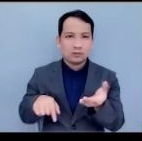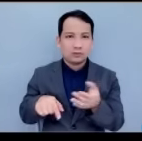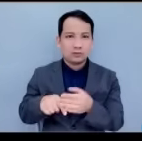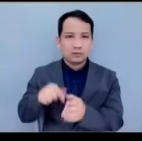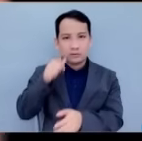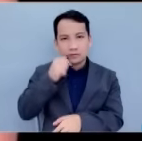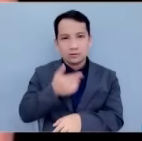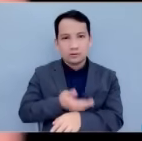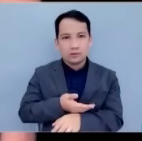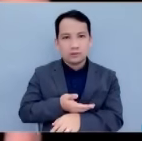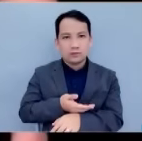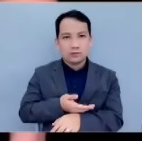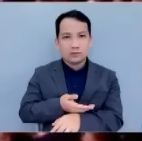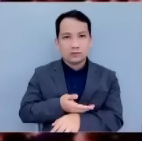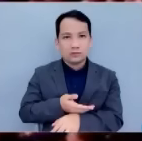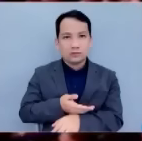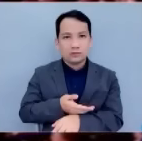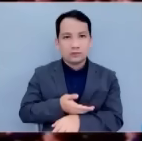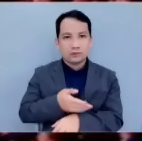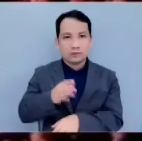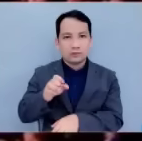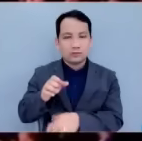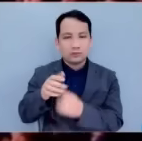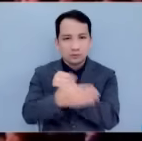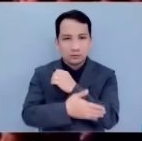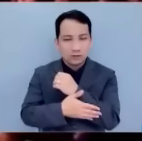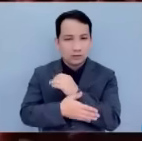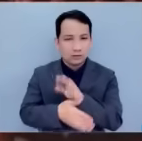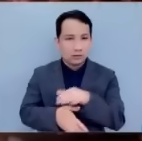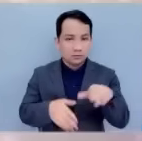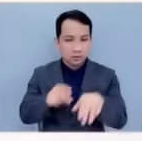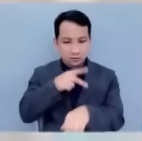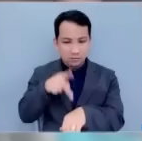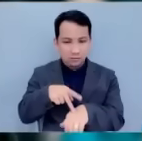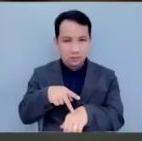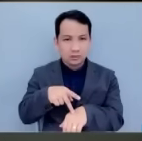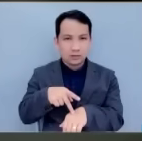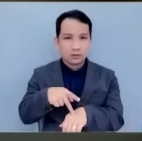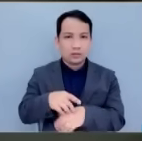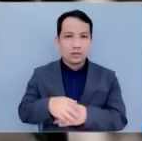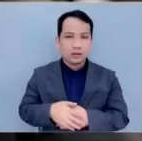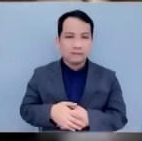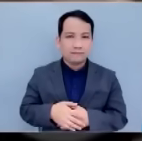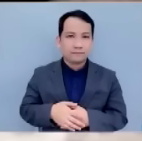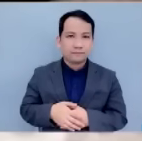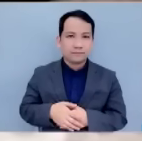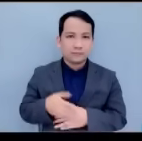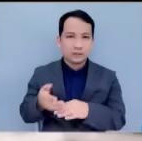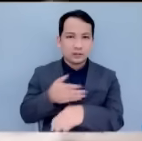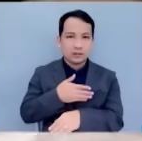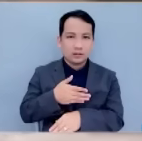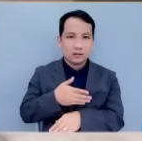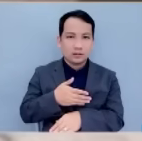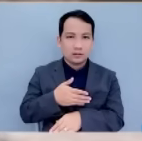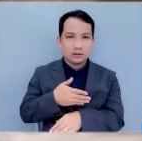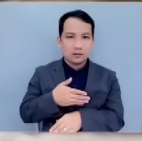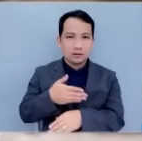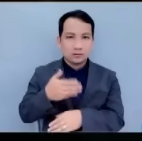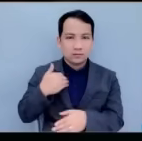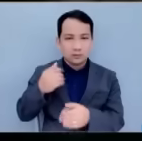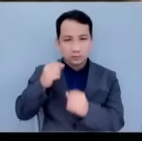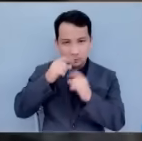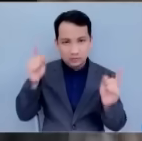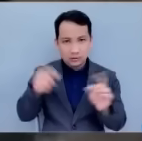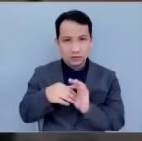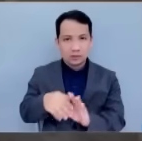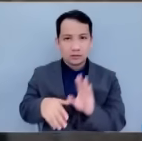to Brillante, to my countrymen, to the Philippines. Brillante. Bago naman ang kanyang pagpanaw, hinangaan pa rin si Jacqueline sa